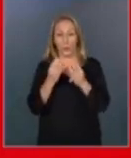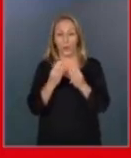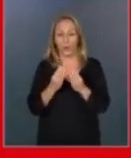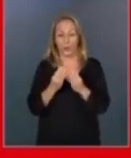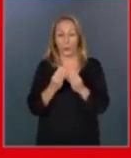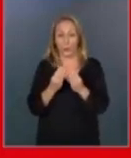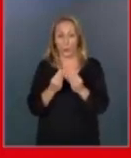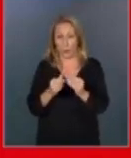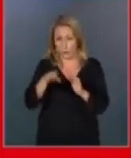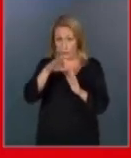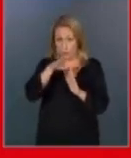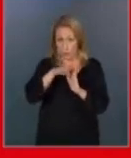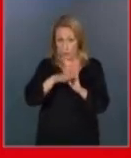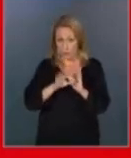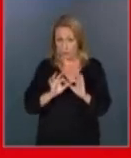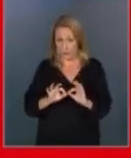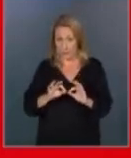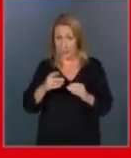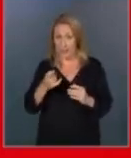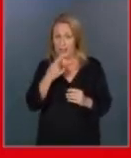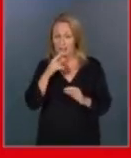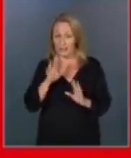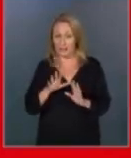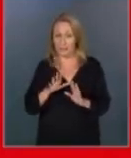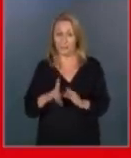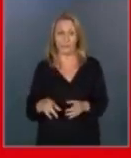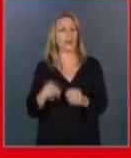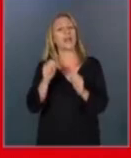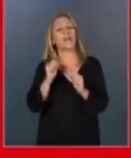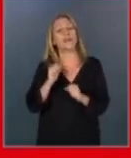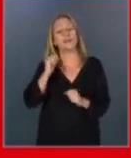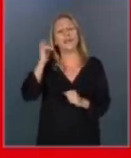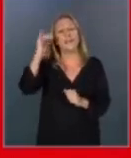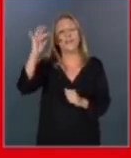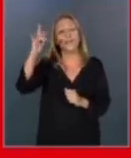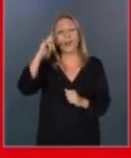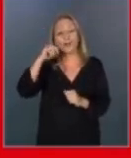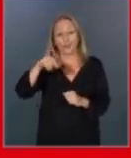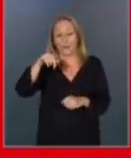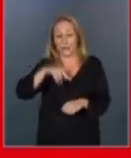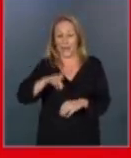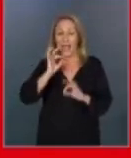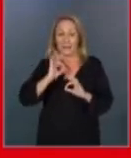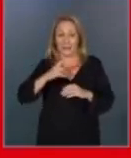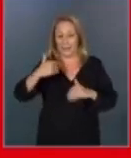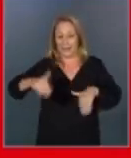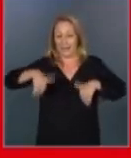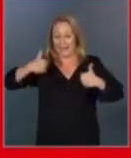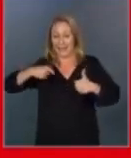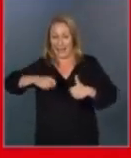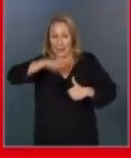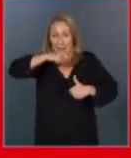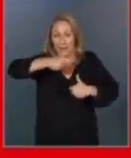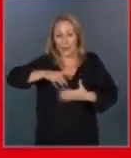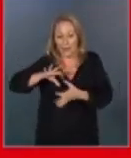όπου η βασική αντίληψη της διαγενειακής αλληλεγγύης χάνεται.